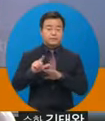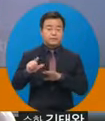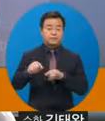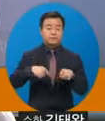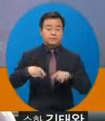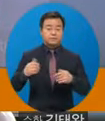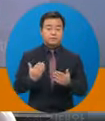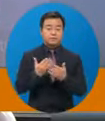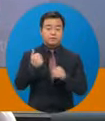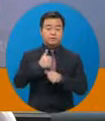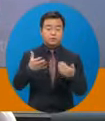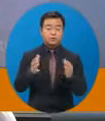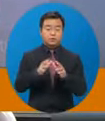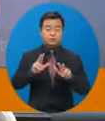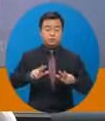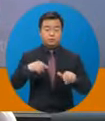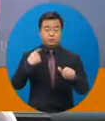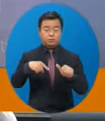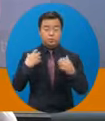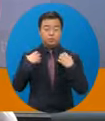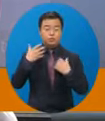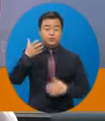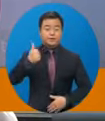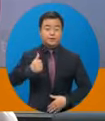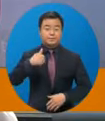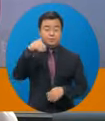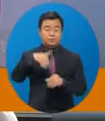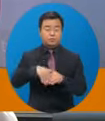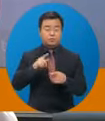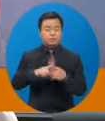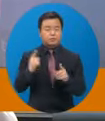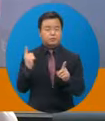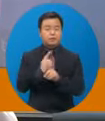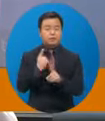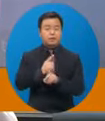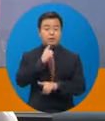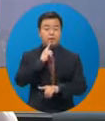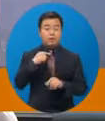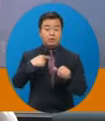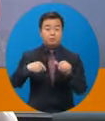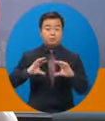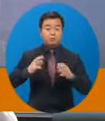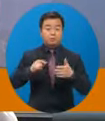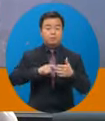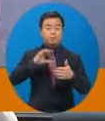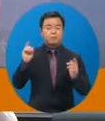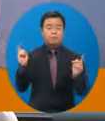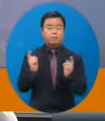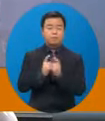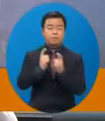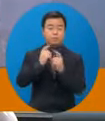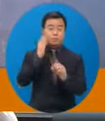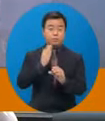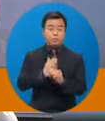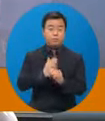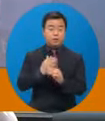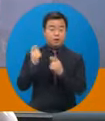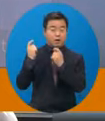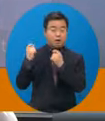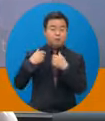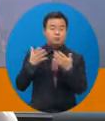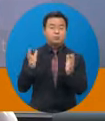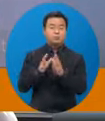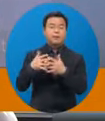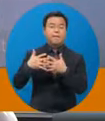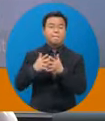개선키로 하자 교육계 안팎에서는 큰 파장이 일고 있습니다 진보 진영에선 직선제 유지를 보수 진영에선 직선제